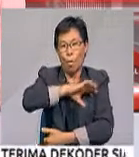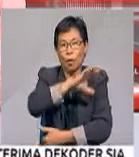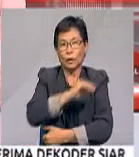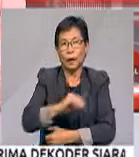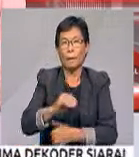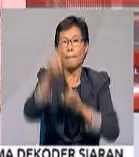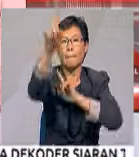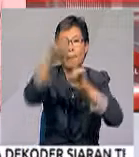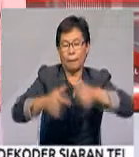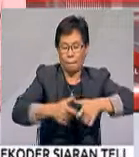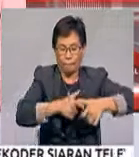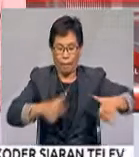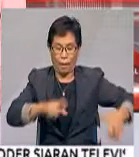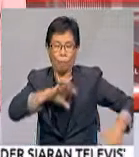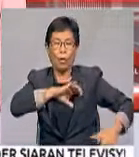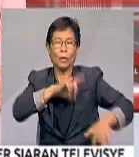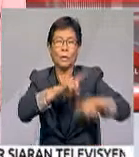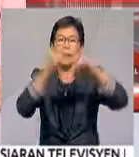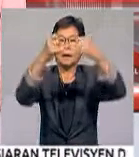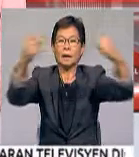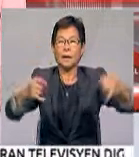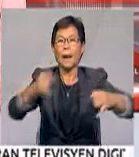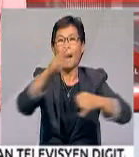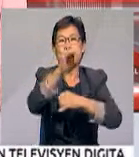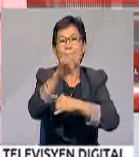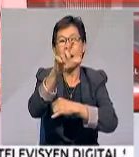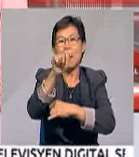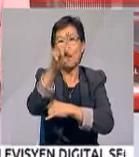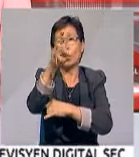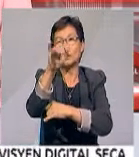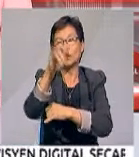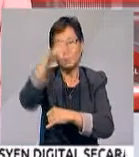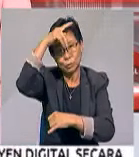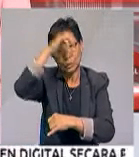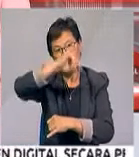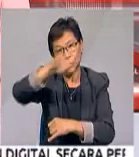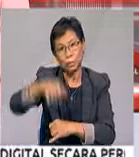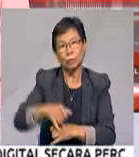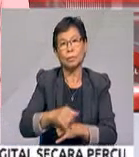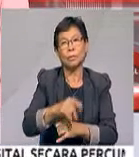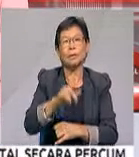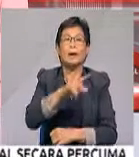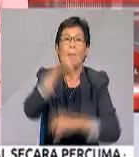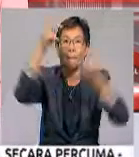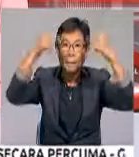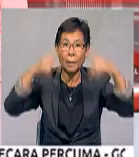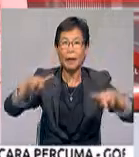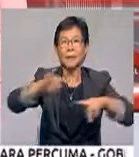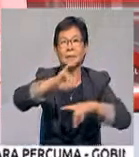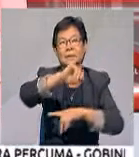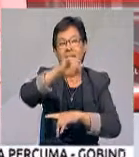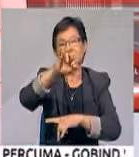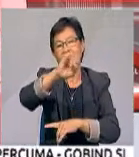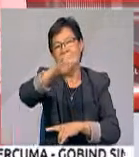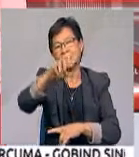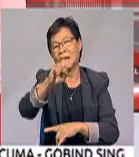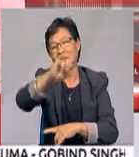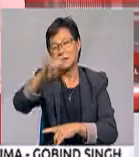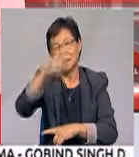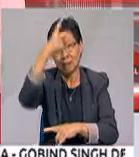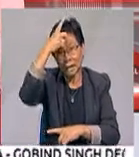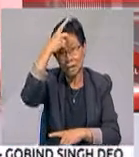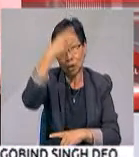pingat keberanian polis di istana melawati Putrajaya pengarah jabatan siasatan jenayah Bukit aman Datuk huzir Mohamad yang